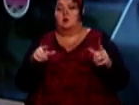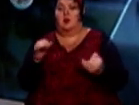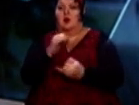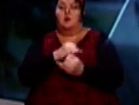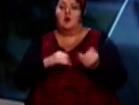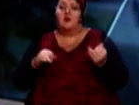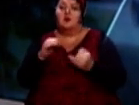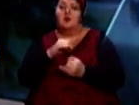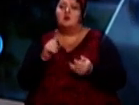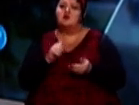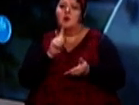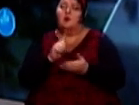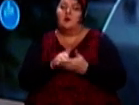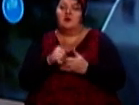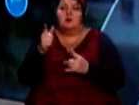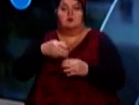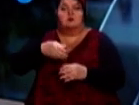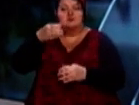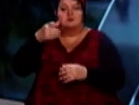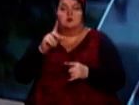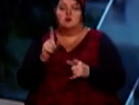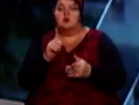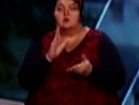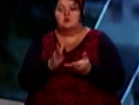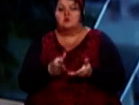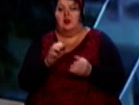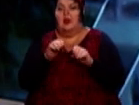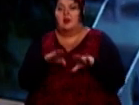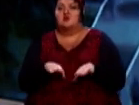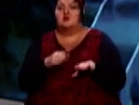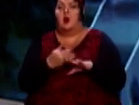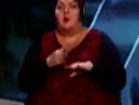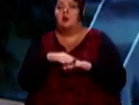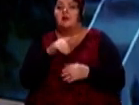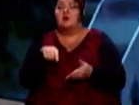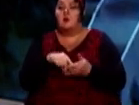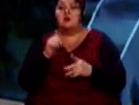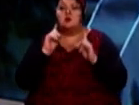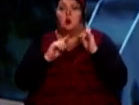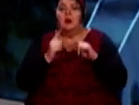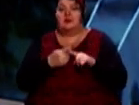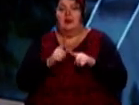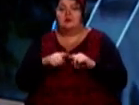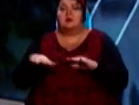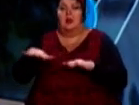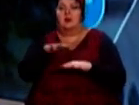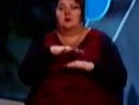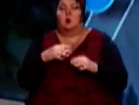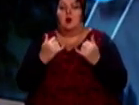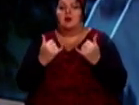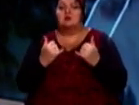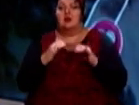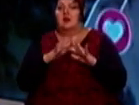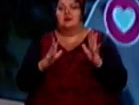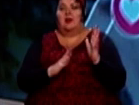що повинно стояти, як повинно стояти. Ви знаєте, що рішенням Полтавської міської ради, ця територія зараз не